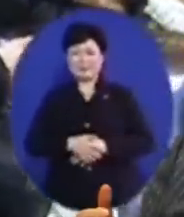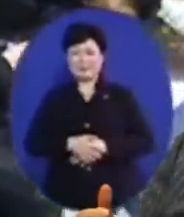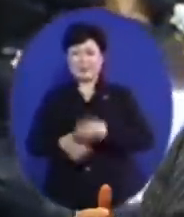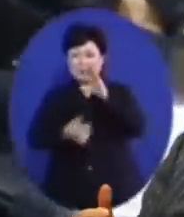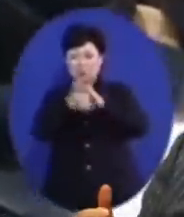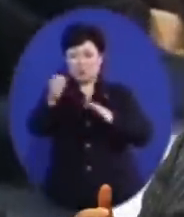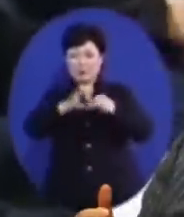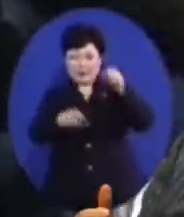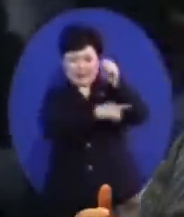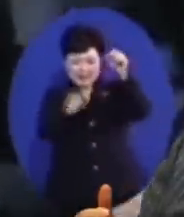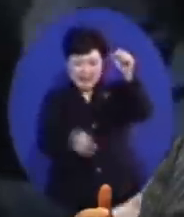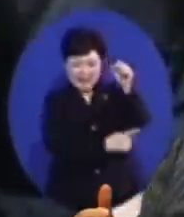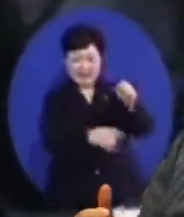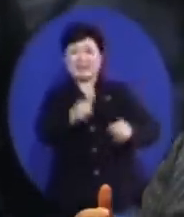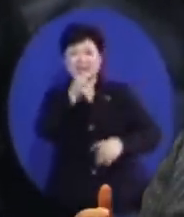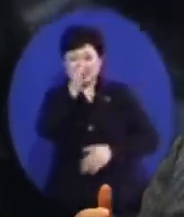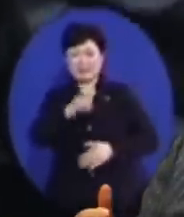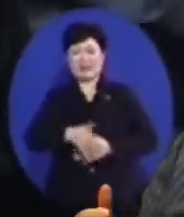소망의 날개가 있습니다.